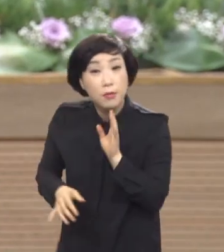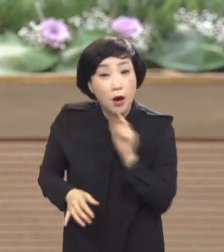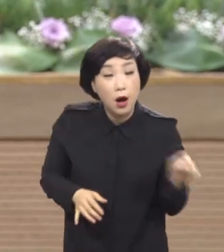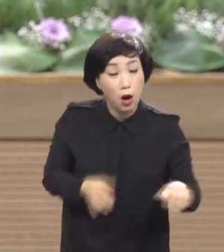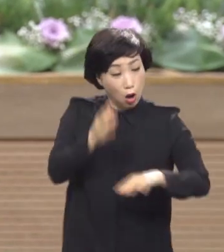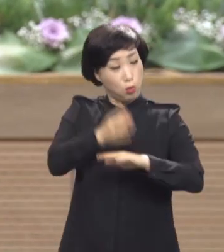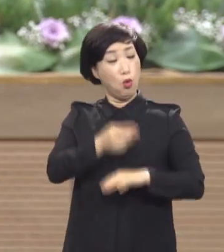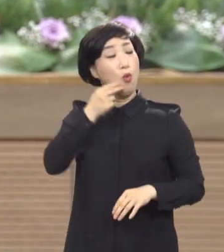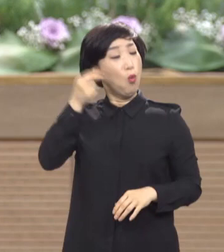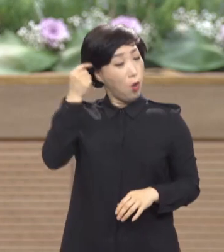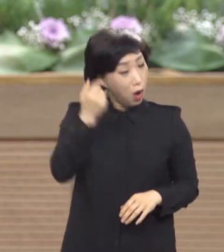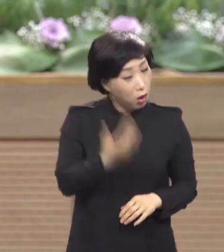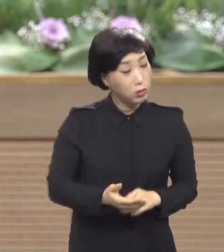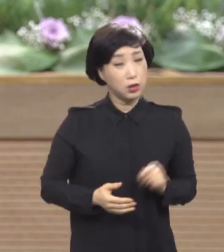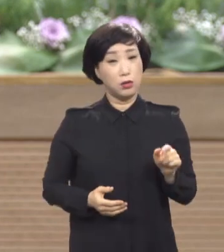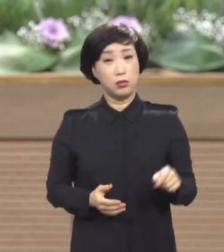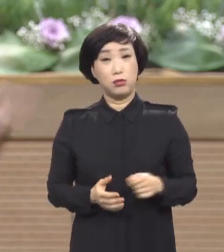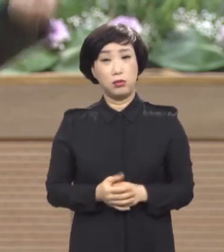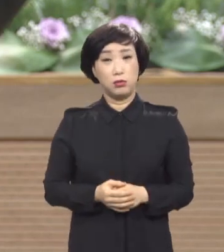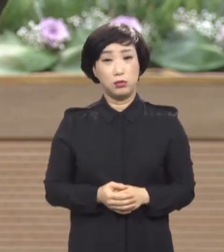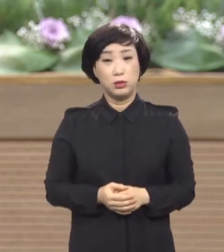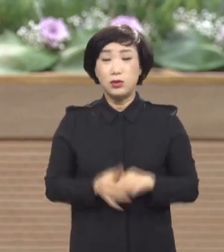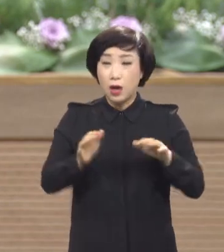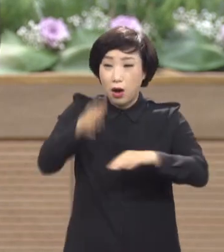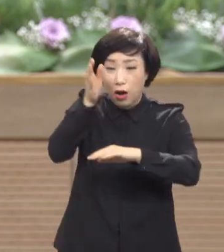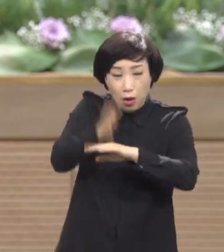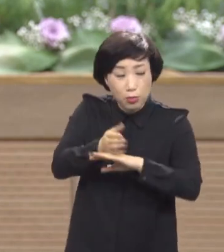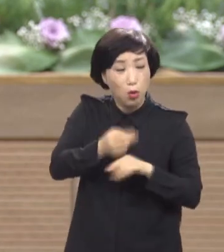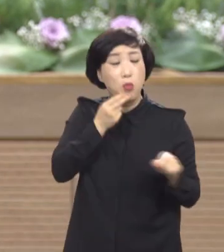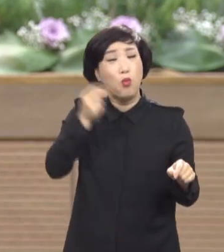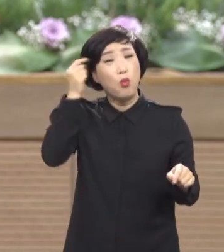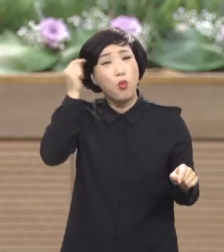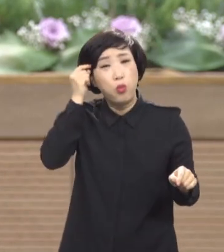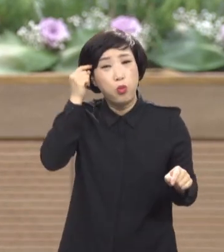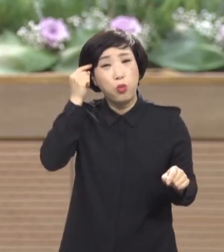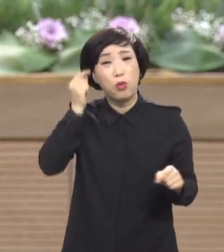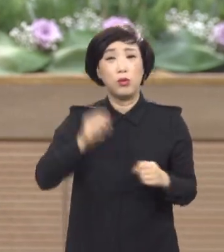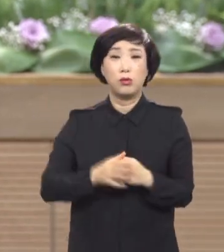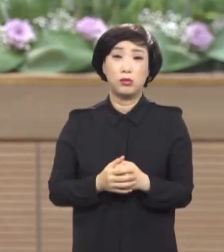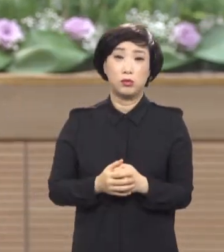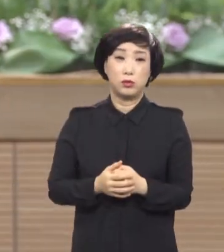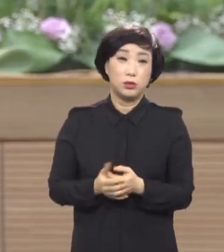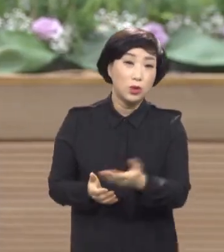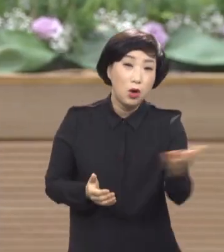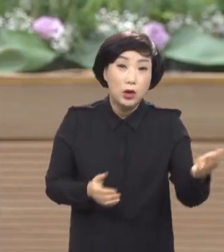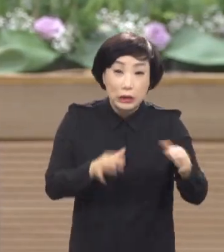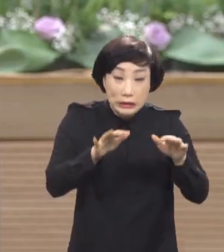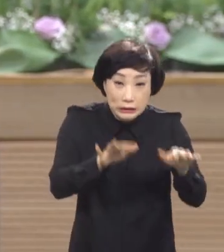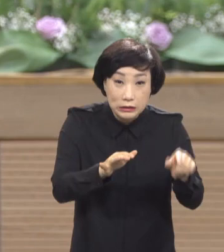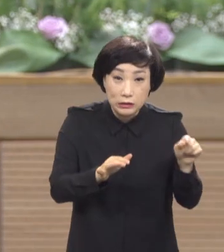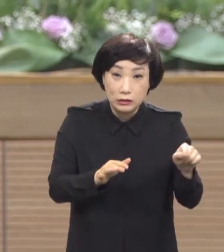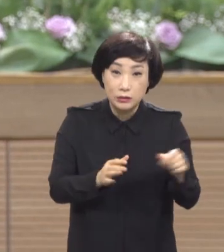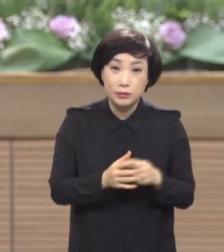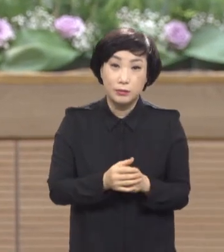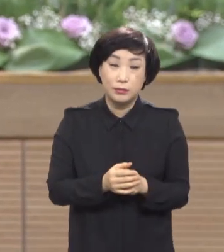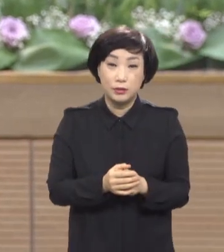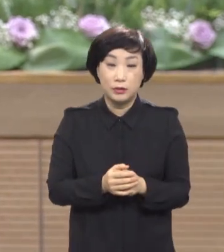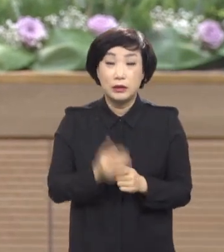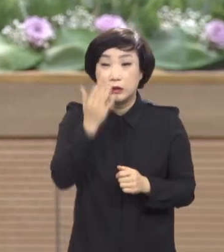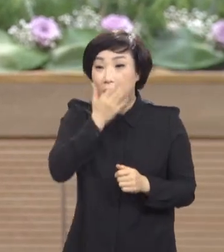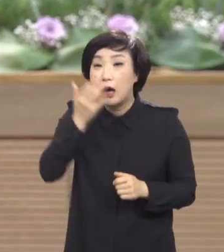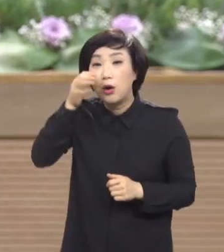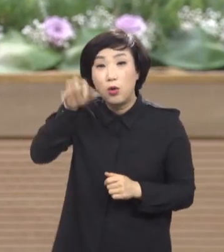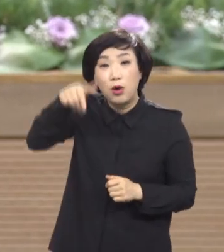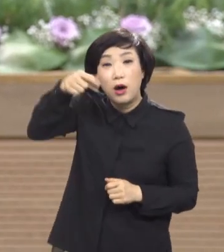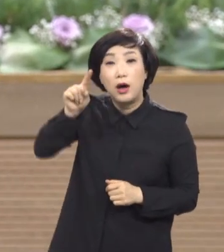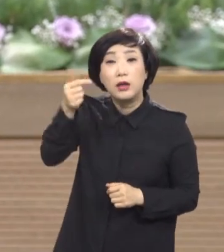감사하네 왜 고마운 줄 몰라 너희가 지금 이 가난한